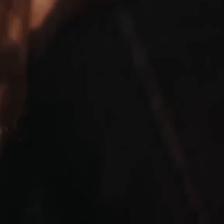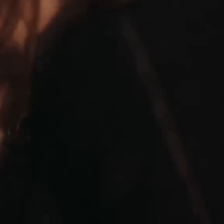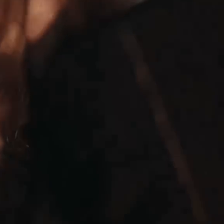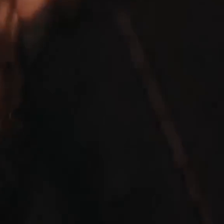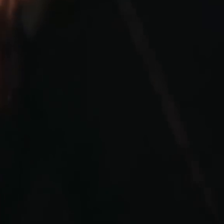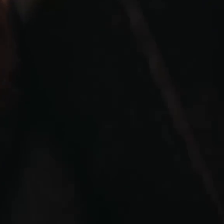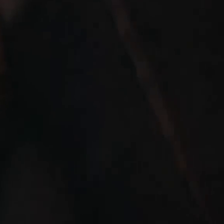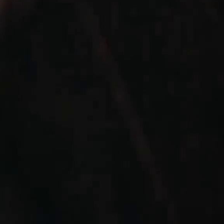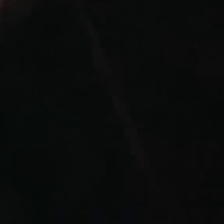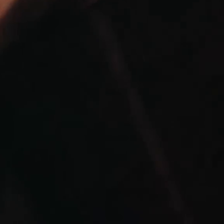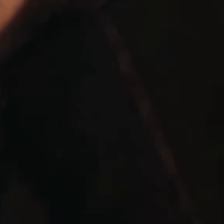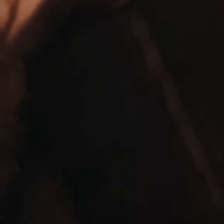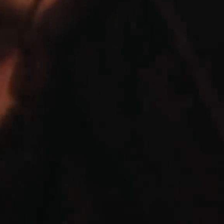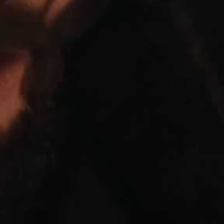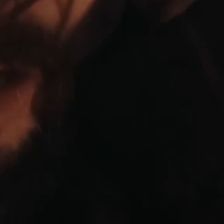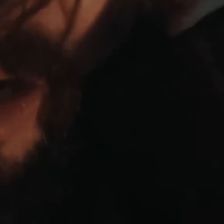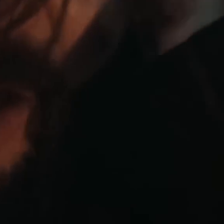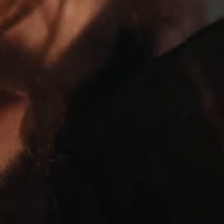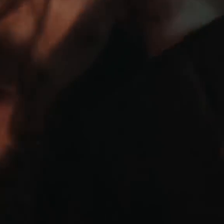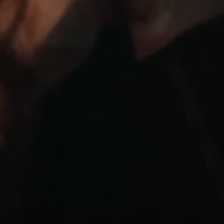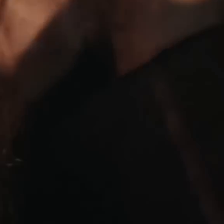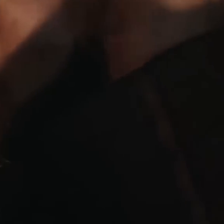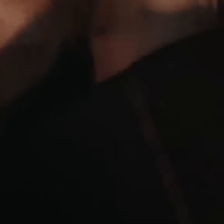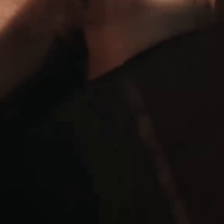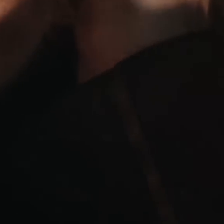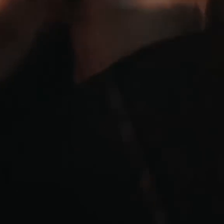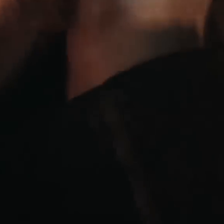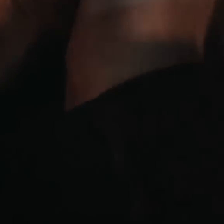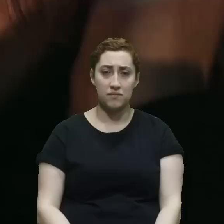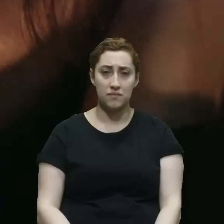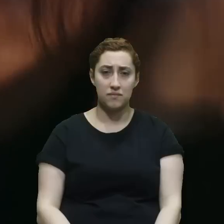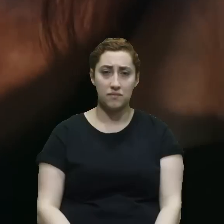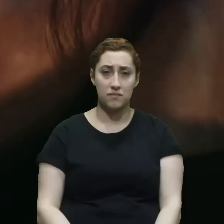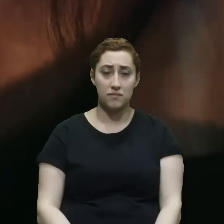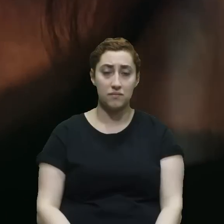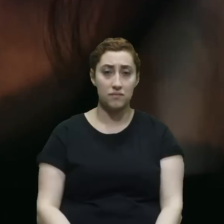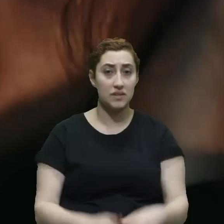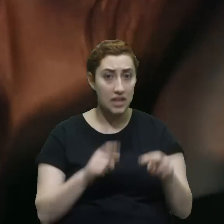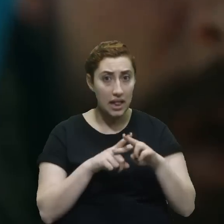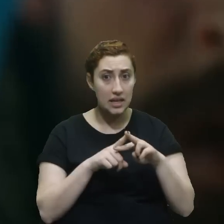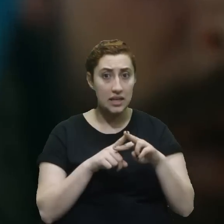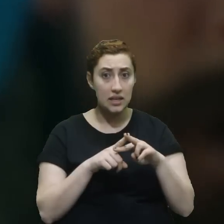Ali acı çeker gibi yüzünü buruşturdu, bakışları Mustafa'da. Ali!